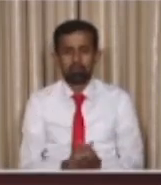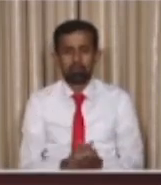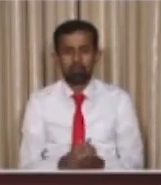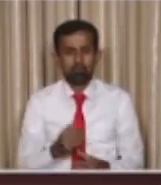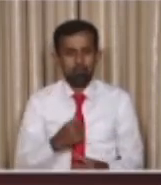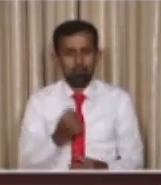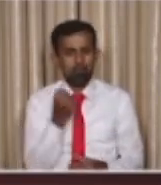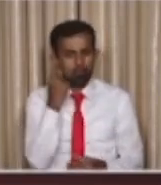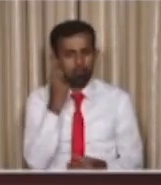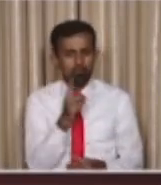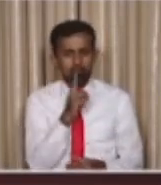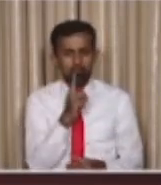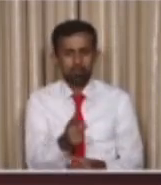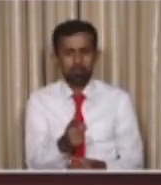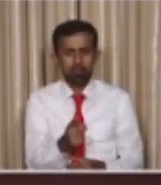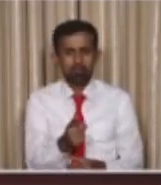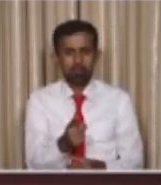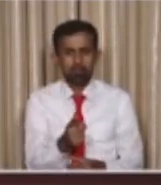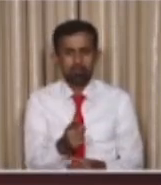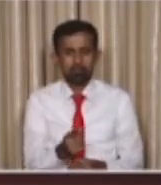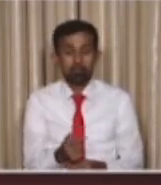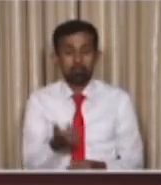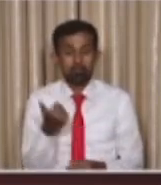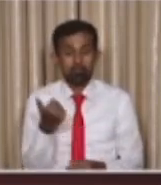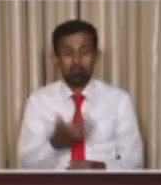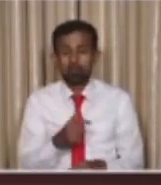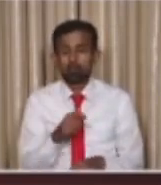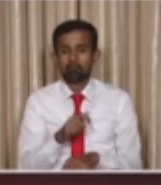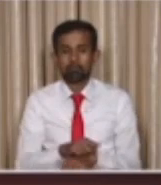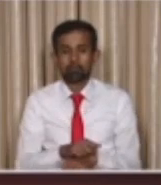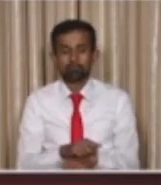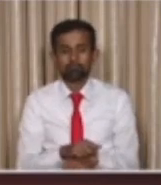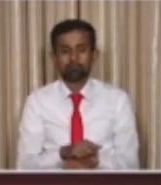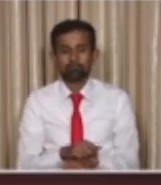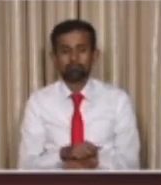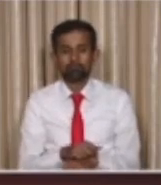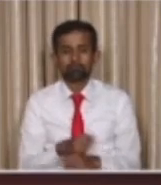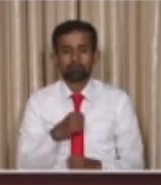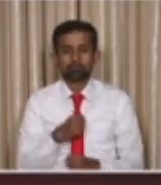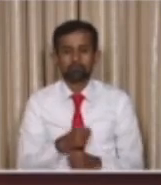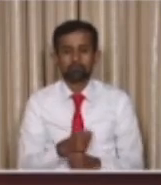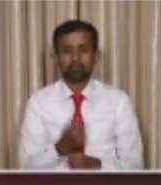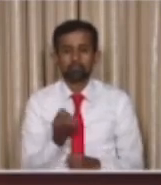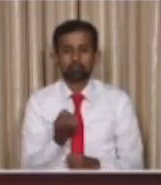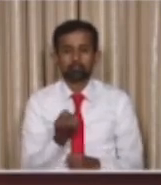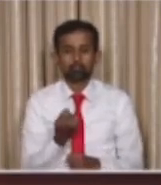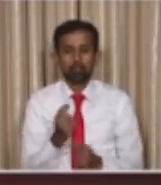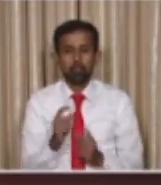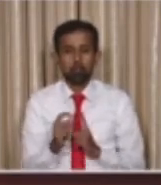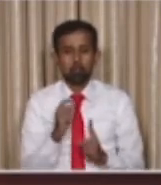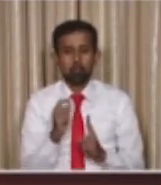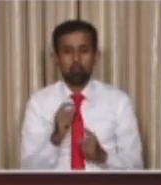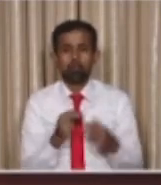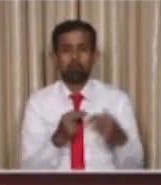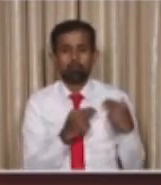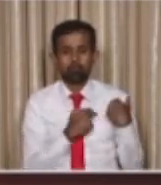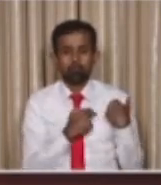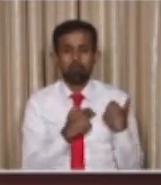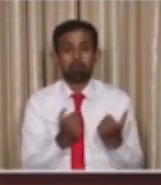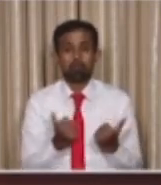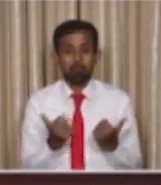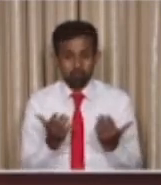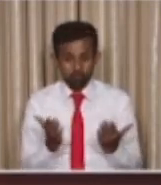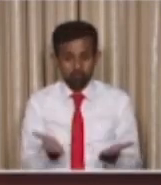නම් මේක ඉතාමත් සුවිශේෂ අවස්ථාවක්. රාජ්‍ය මූල්‍ය පිළිබඳ පාර්ලිමේන්තුවට තියෙන වගකීම ඉෂ්ට කරන්න